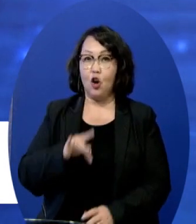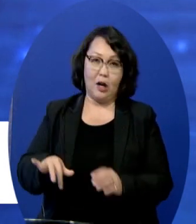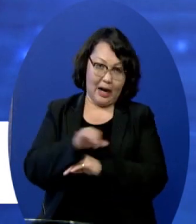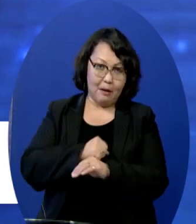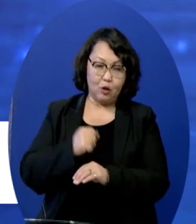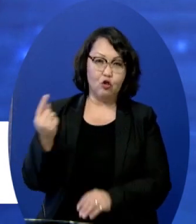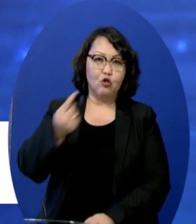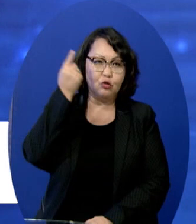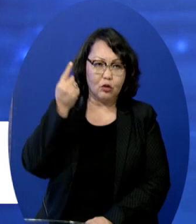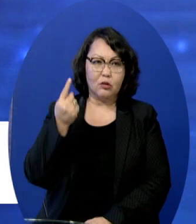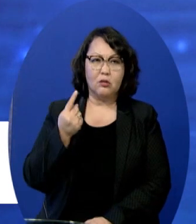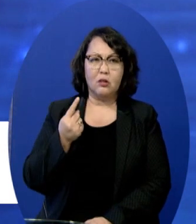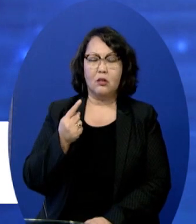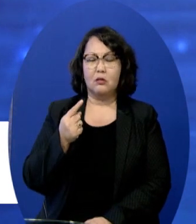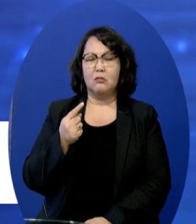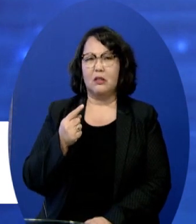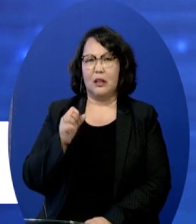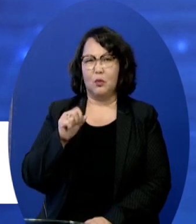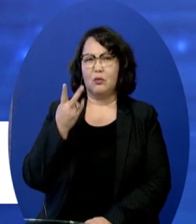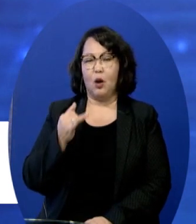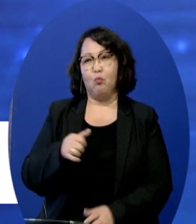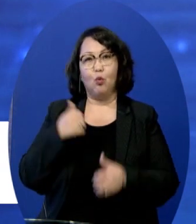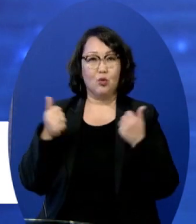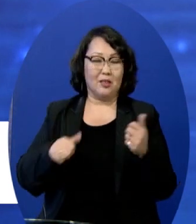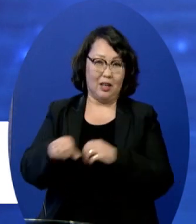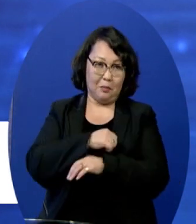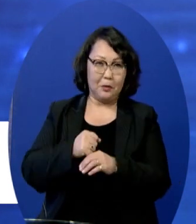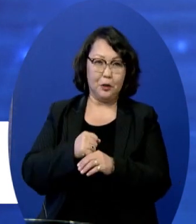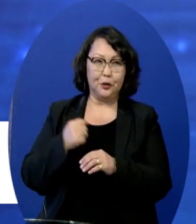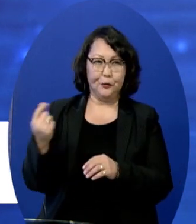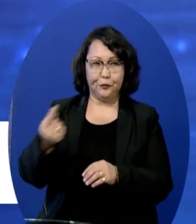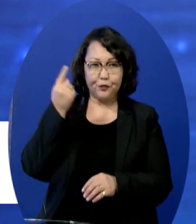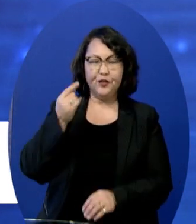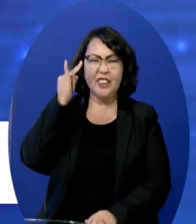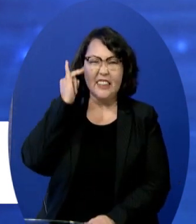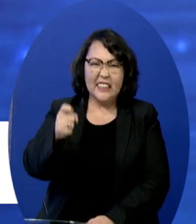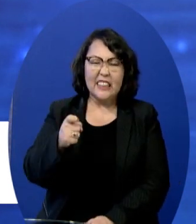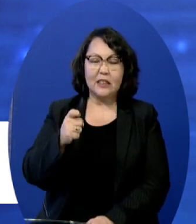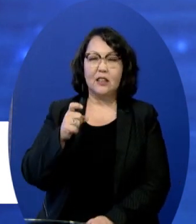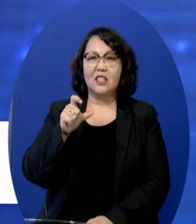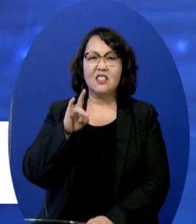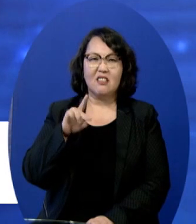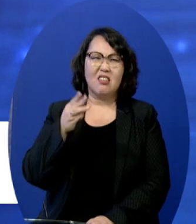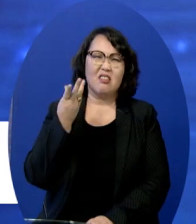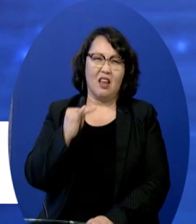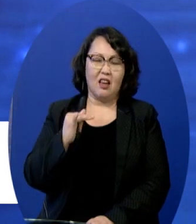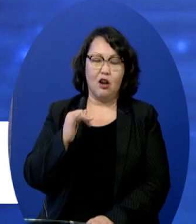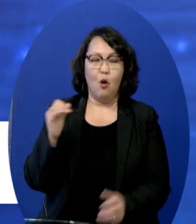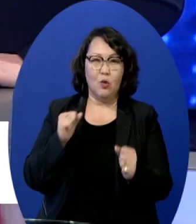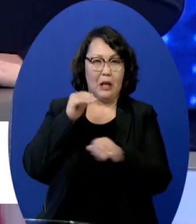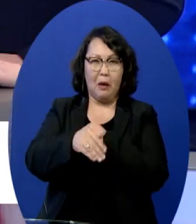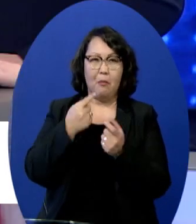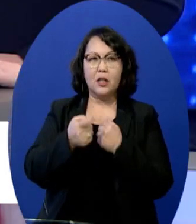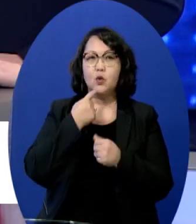маш өндөр эрсдэлтэй. За бусад аймагуудны өндөр эрсдэлтэй, их эрсдэлтэй гэсэн ийм дүгнэлт гарсан байгаа. За одоогийн байдлаар бол Баян Хонгор